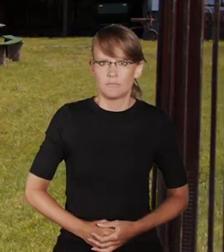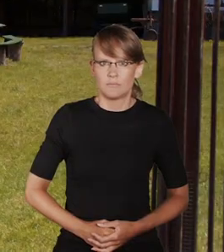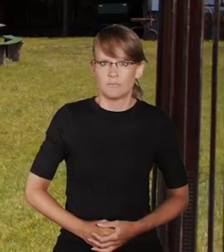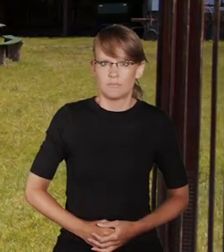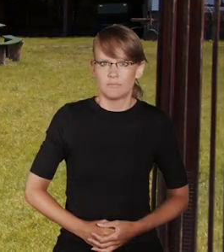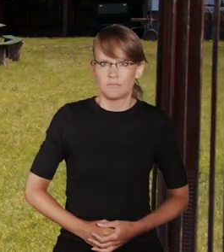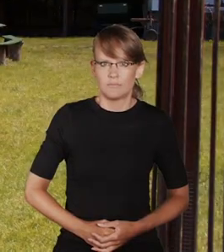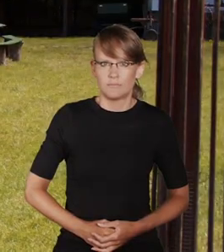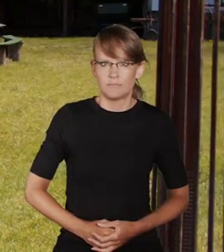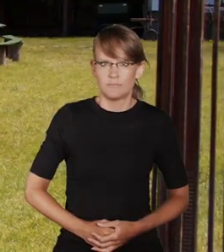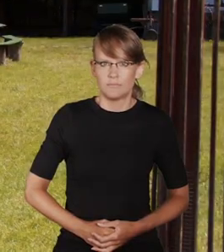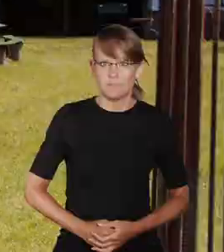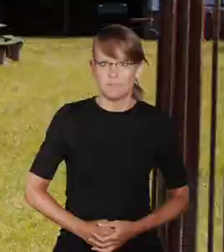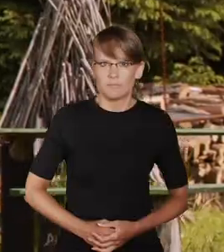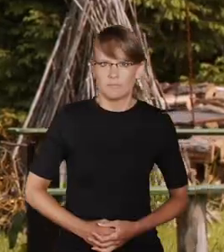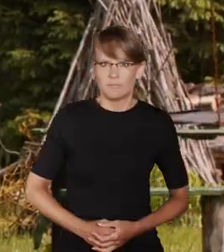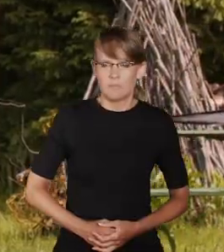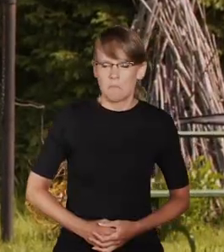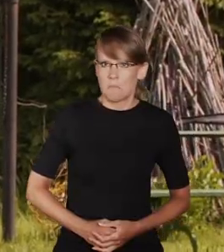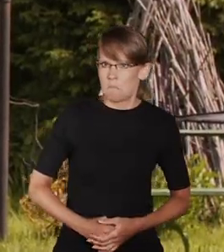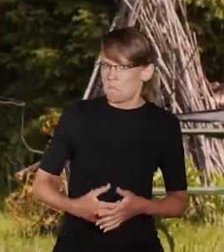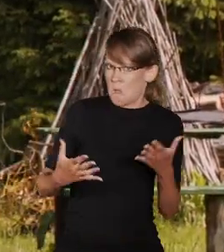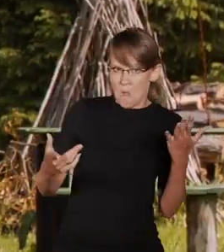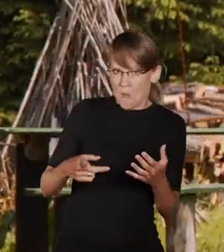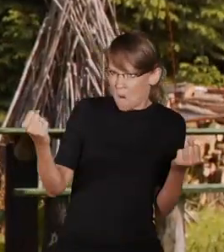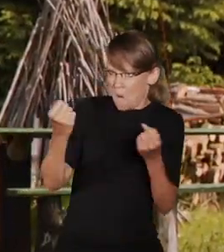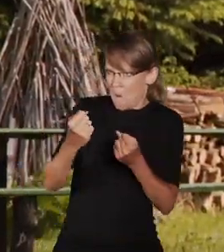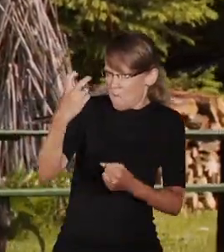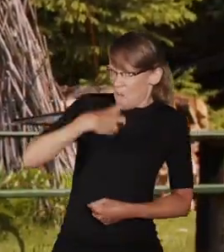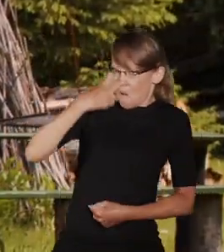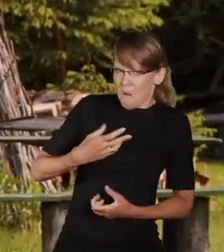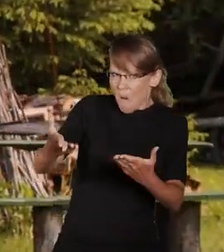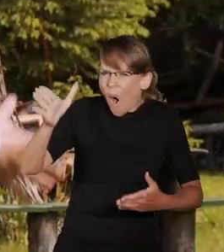Ej, stop! Dokąd? Gdzie mi tu wjeżdża? Stać mi!